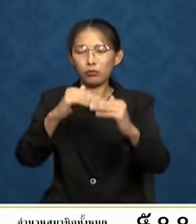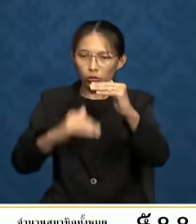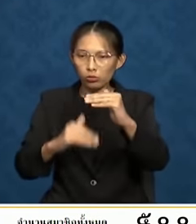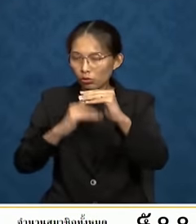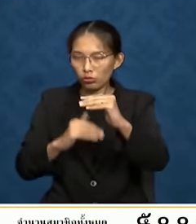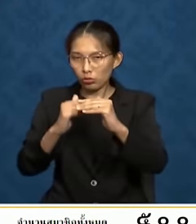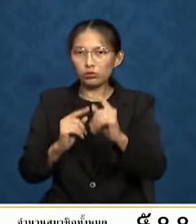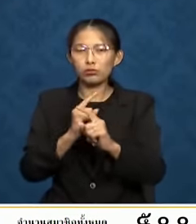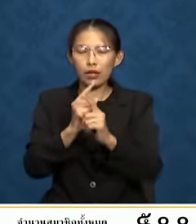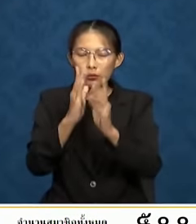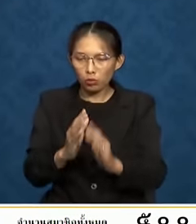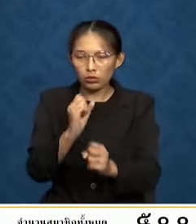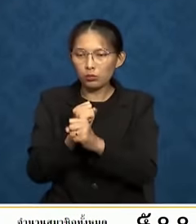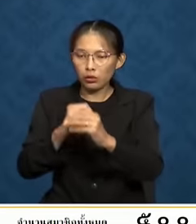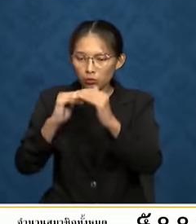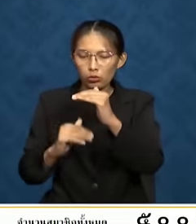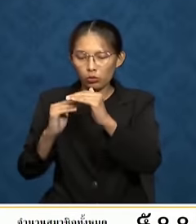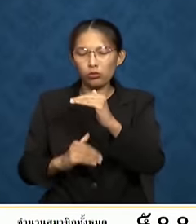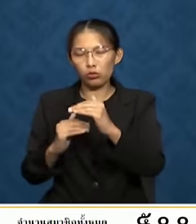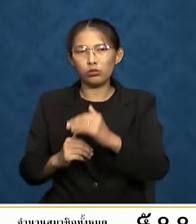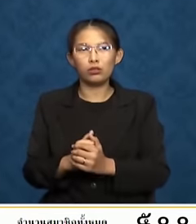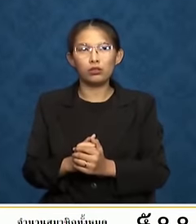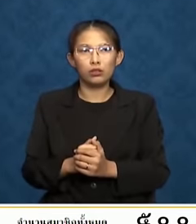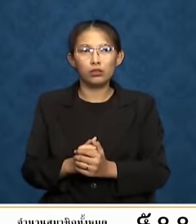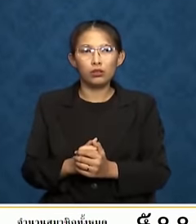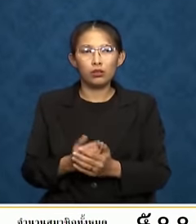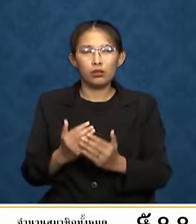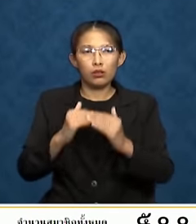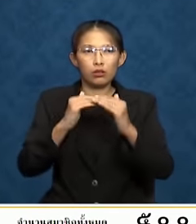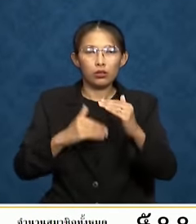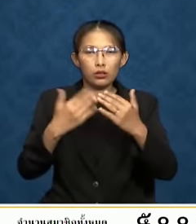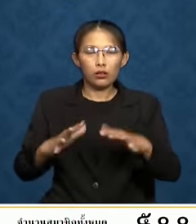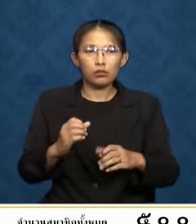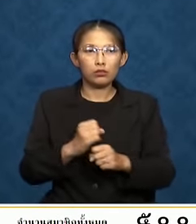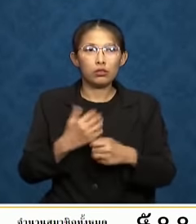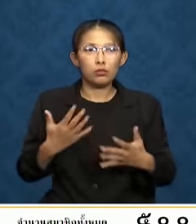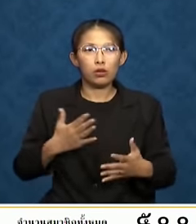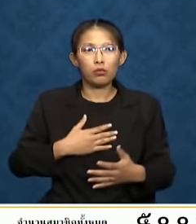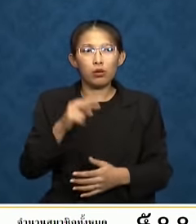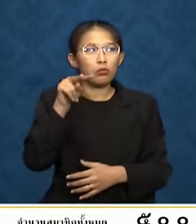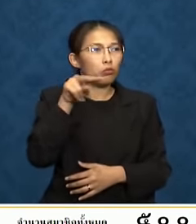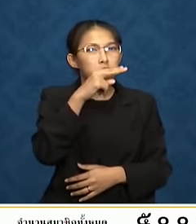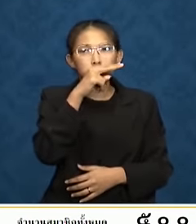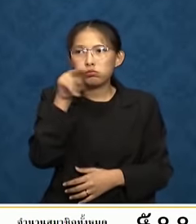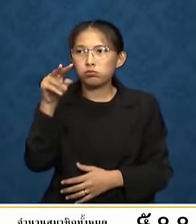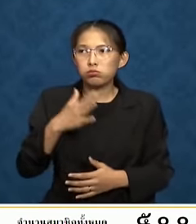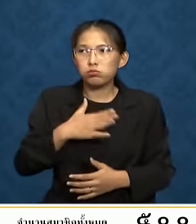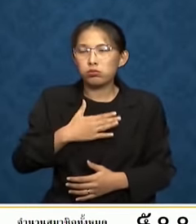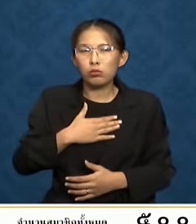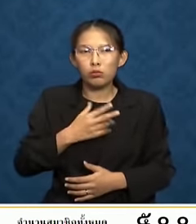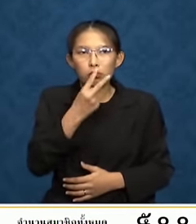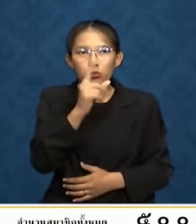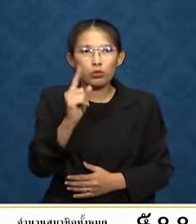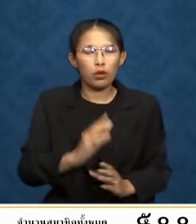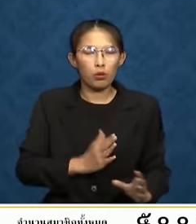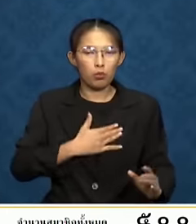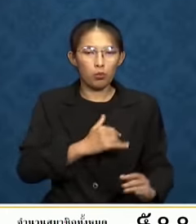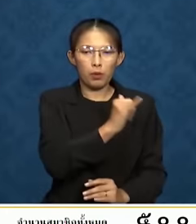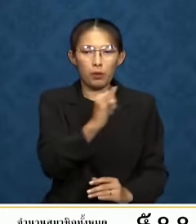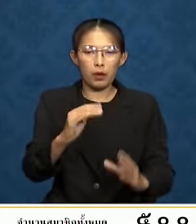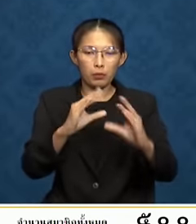รถแผนนั่นแผนนี่กำลังรถพอรถไปรถมาผมมองหน้ามองหลังนะผมไปประชุมมาหลาย